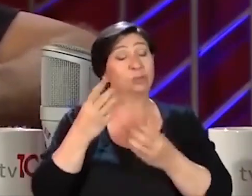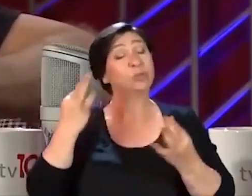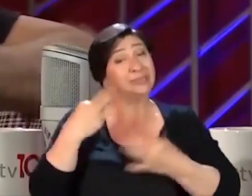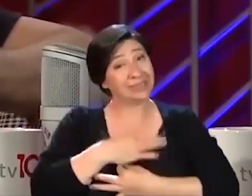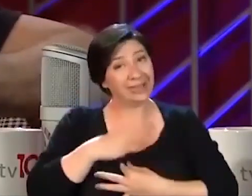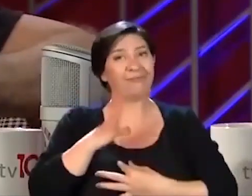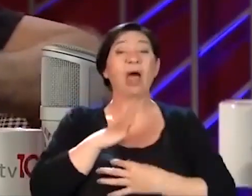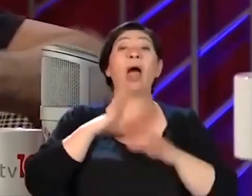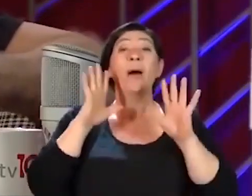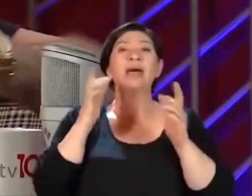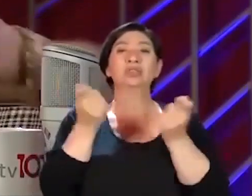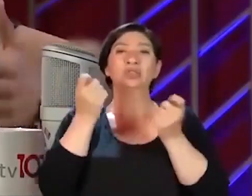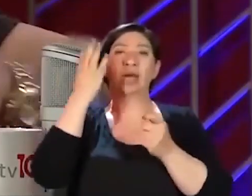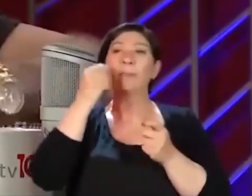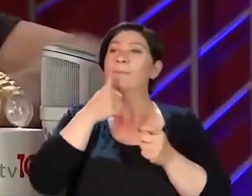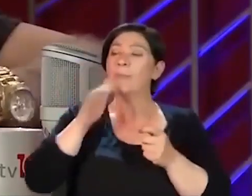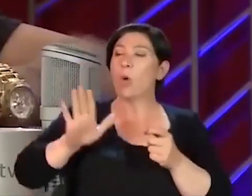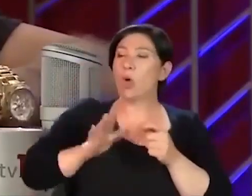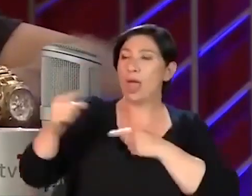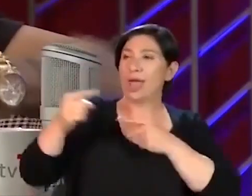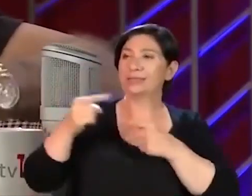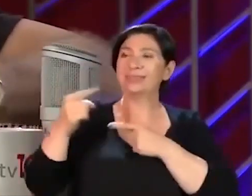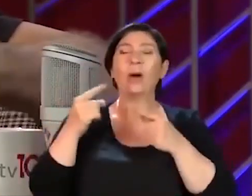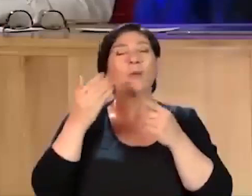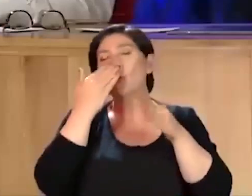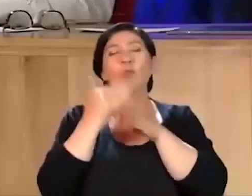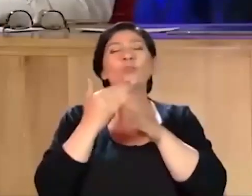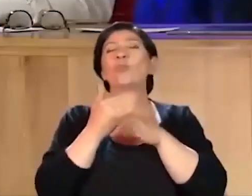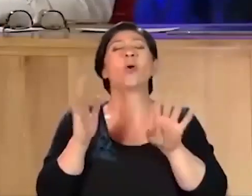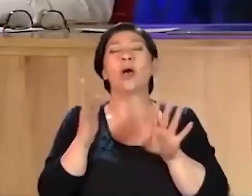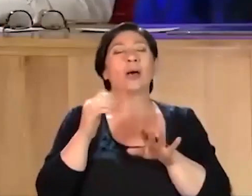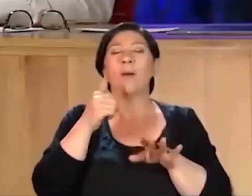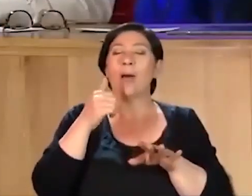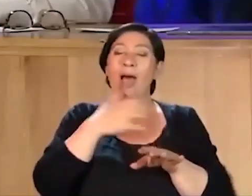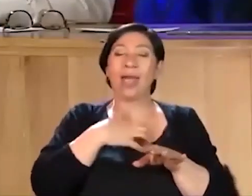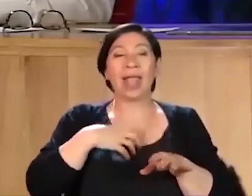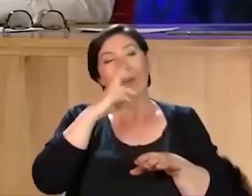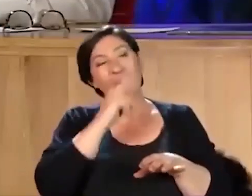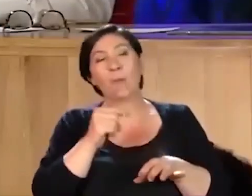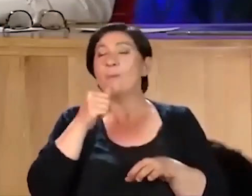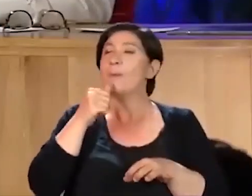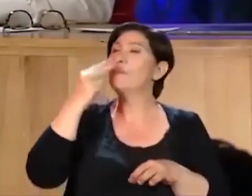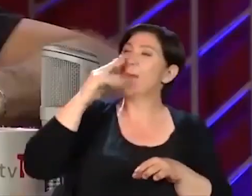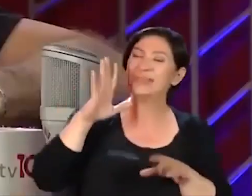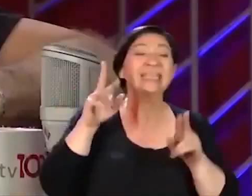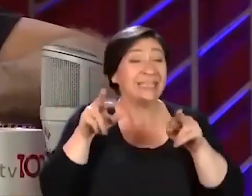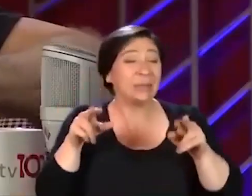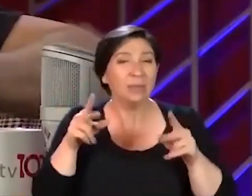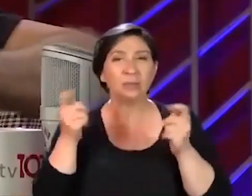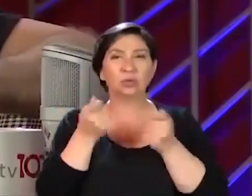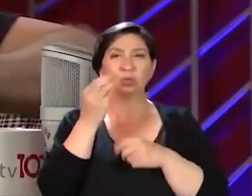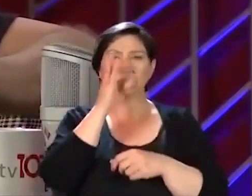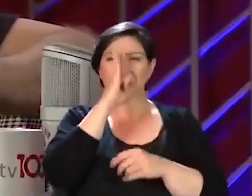saygı duyuyorum sadece iş anlamında Babaoğlu ilişkilere bilirsiniz bazen Babalar oğullarını beğenmez anneler beğenir gibisin hani İşte